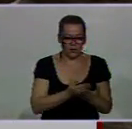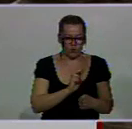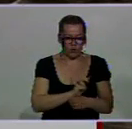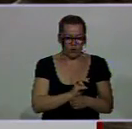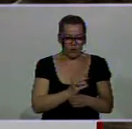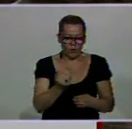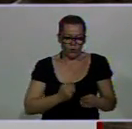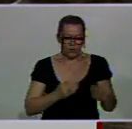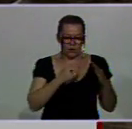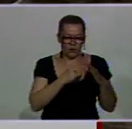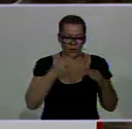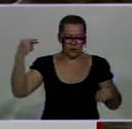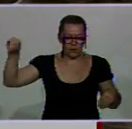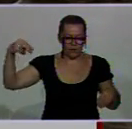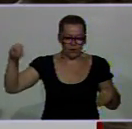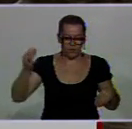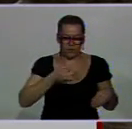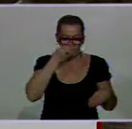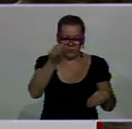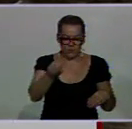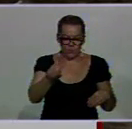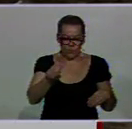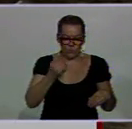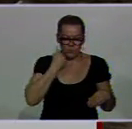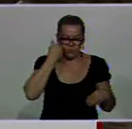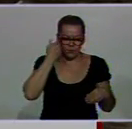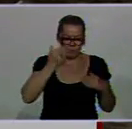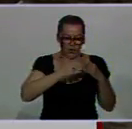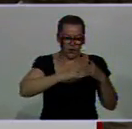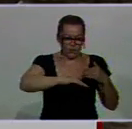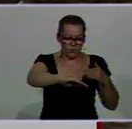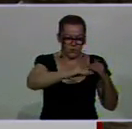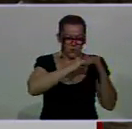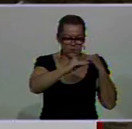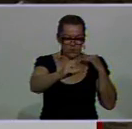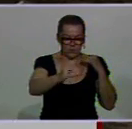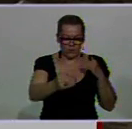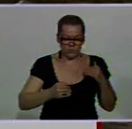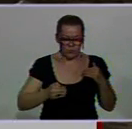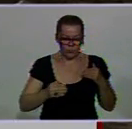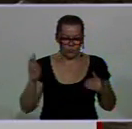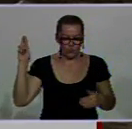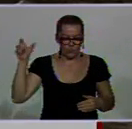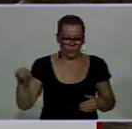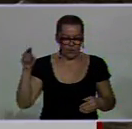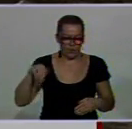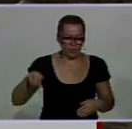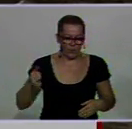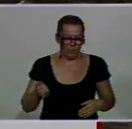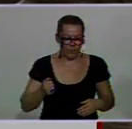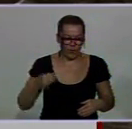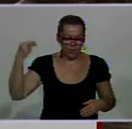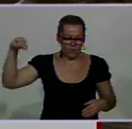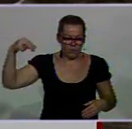a ultimei locuințe evacuate și trebuie să vă spun că de când s-a activat alunecarea de la începutul lunii mai până acum, au primit ordin de